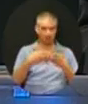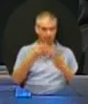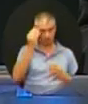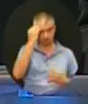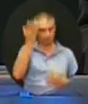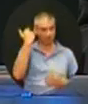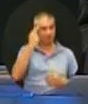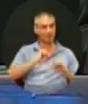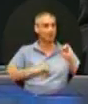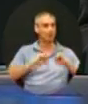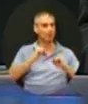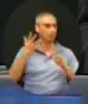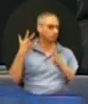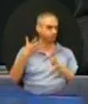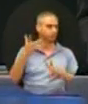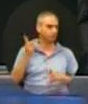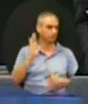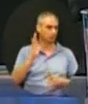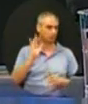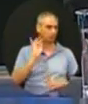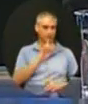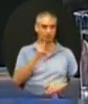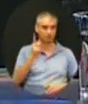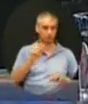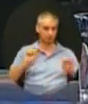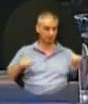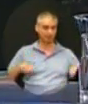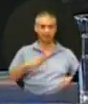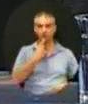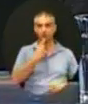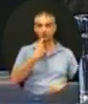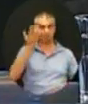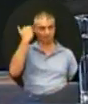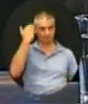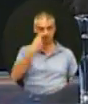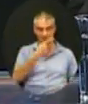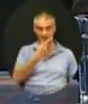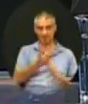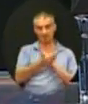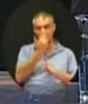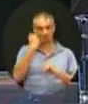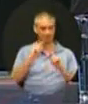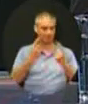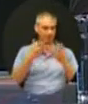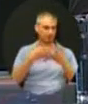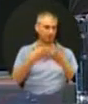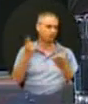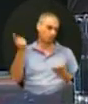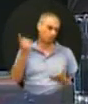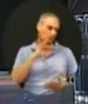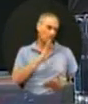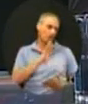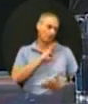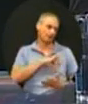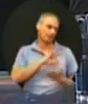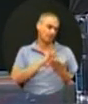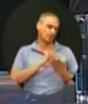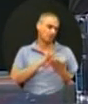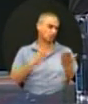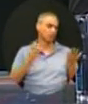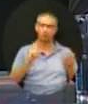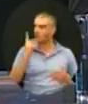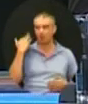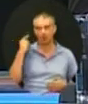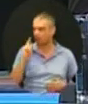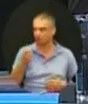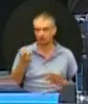זוכרת היייתה התנהגות ברוטלית ומאוד תפנית שלו מול שמעון פרס בזמנו עוד לפני אירוע ה מרמר שהוא מרויח ככה נקודות ב